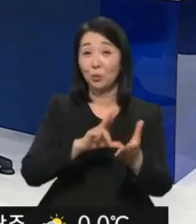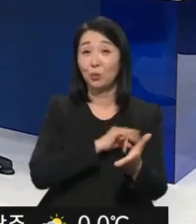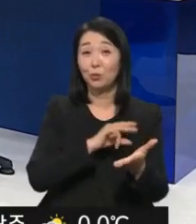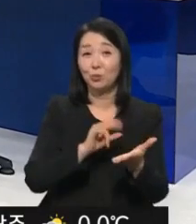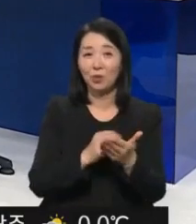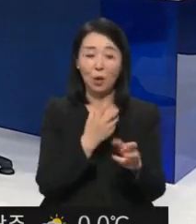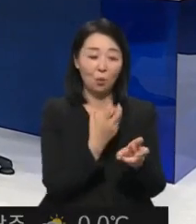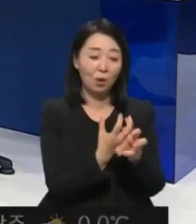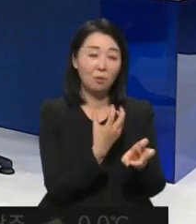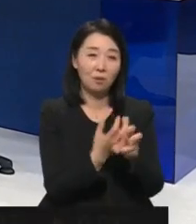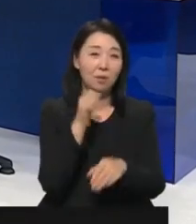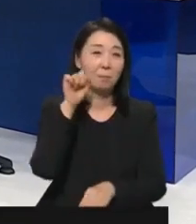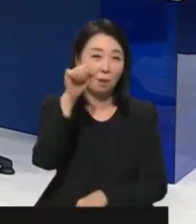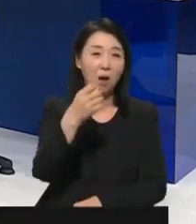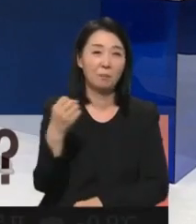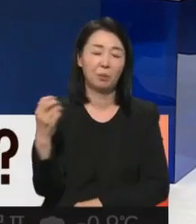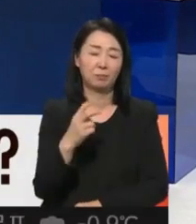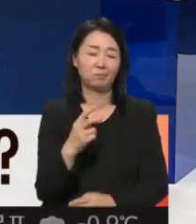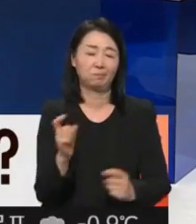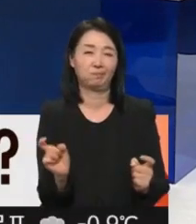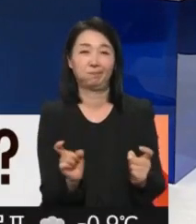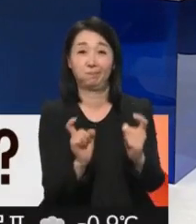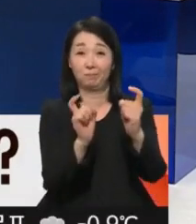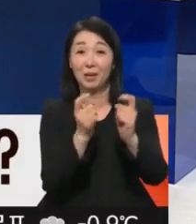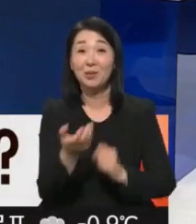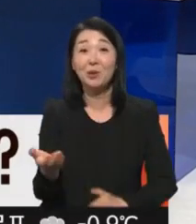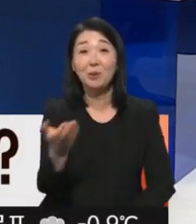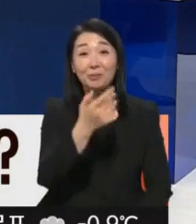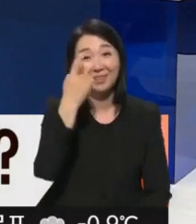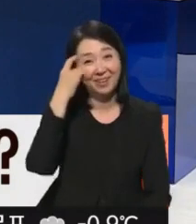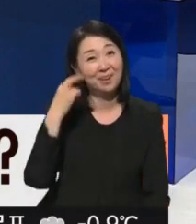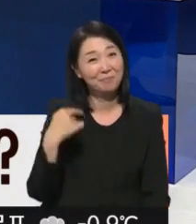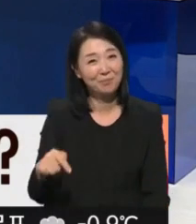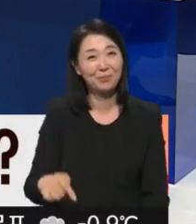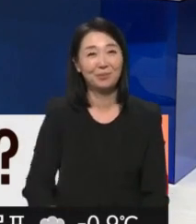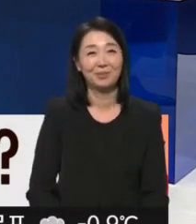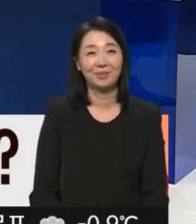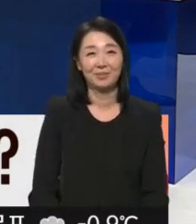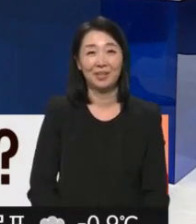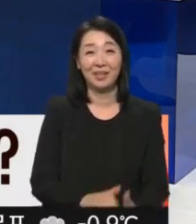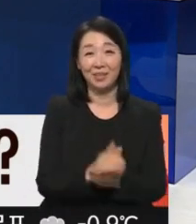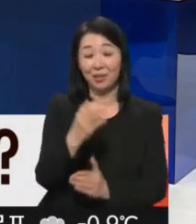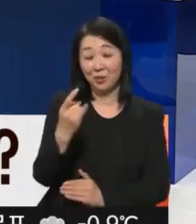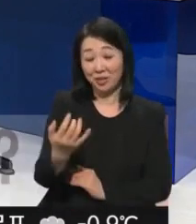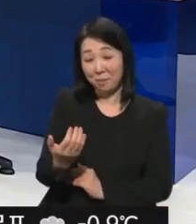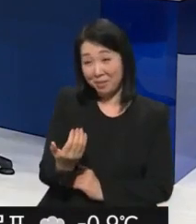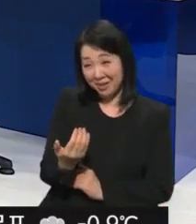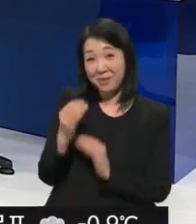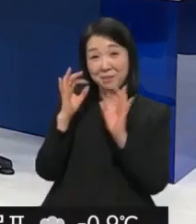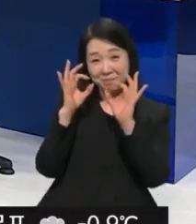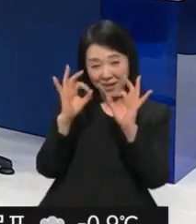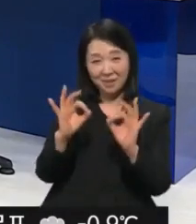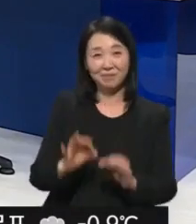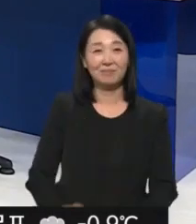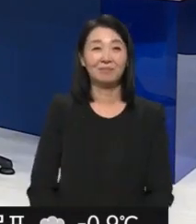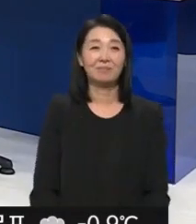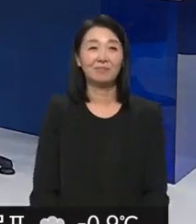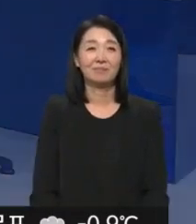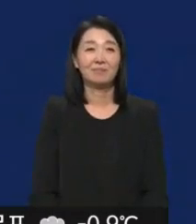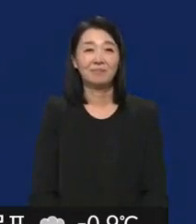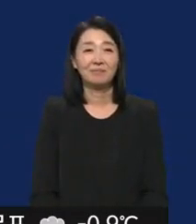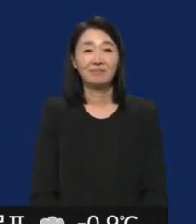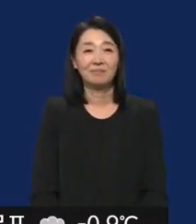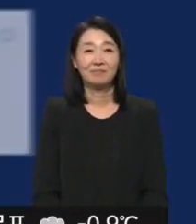주제는 화물연대 파업 극한 대치, 여러분의 생각은? 입니다. 먼저 다정회에서 미리 살펴본 여론부터 보겠습니다.